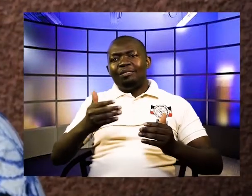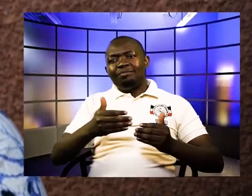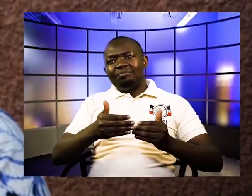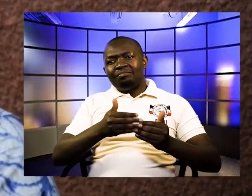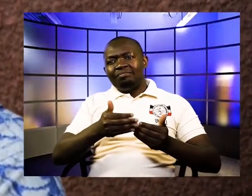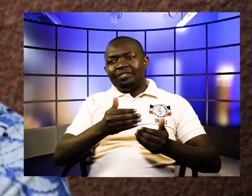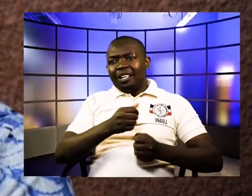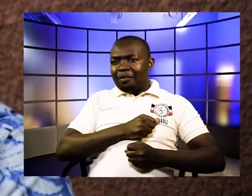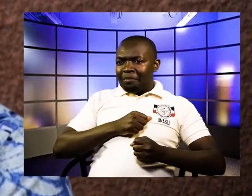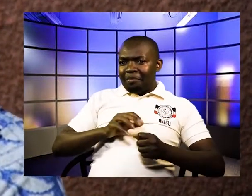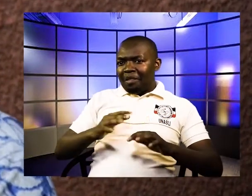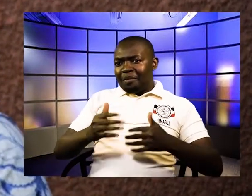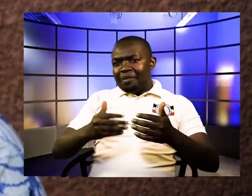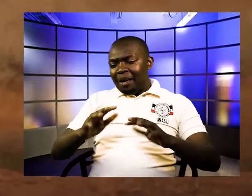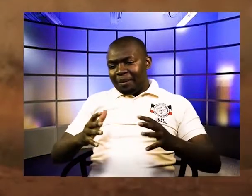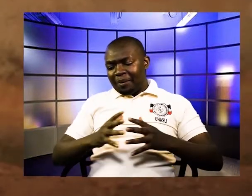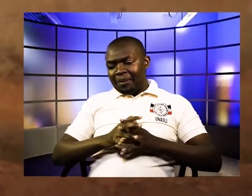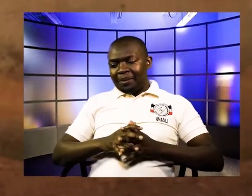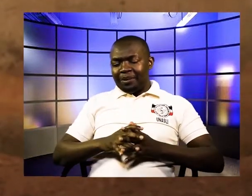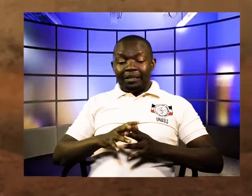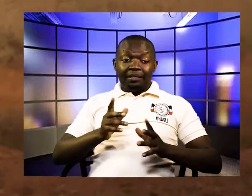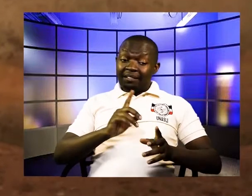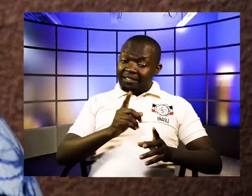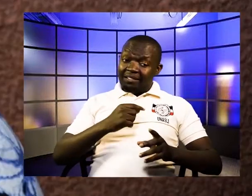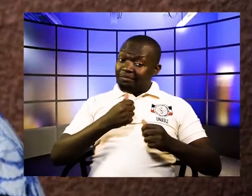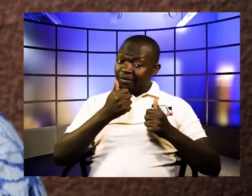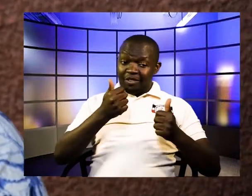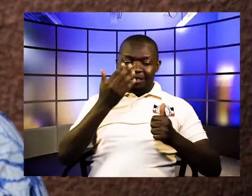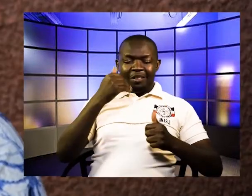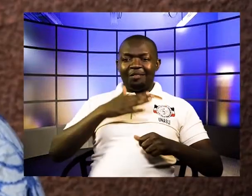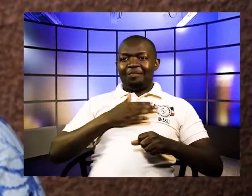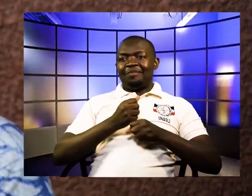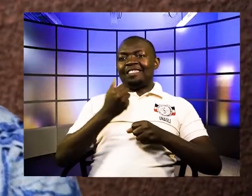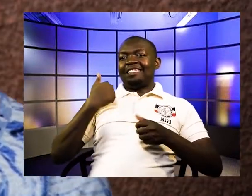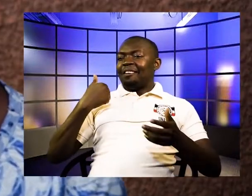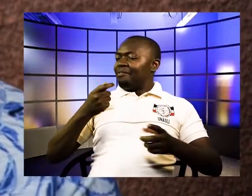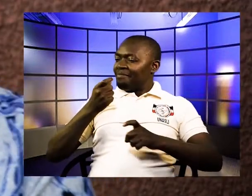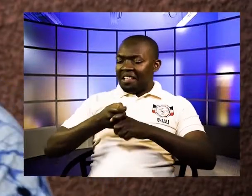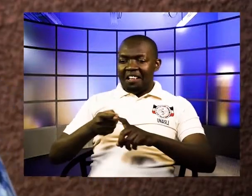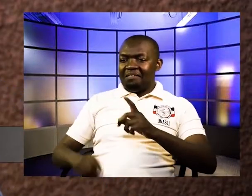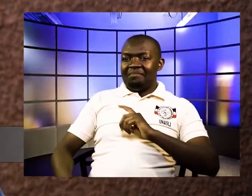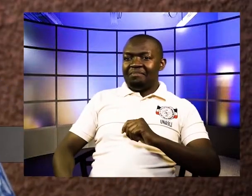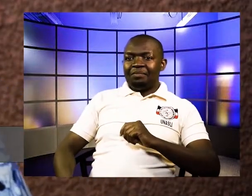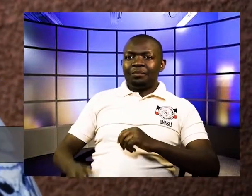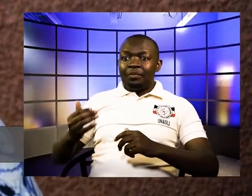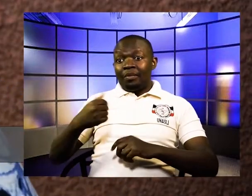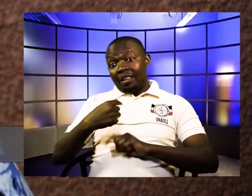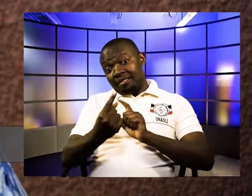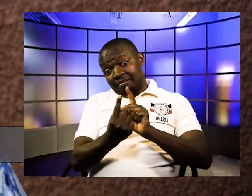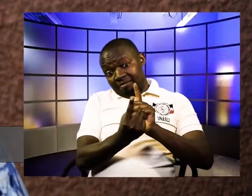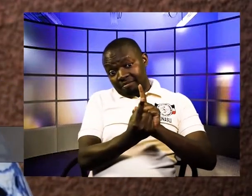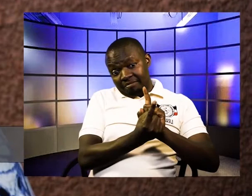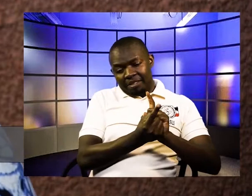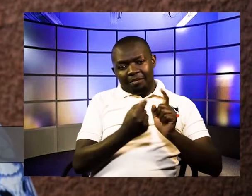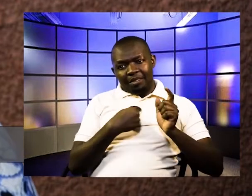Wow, it's fine now that my sister's around taking care of me. It's not hard now. Onsanze ngamba sister